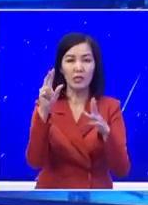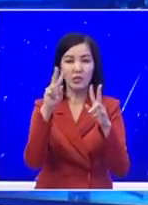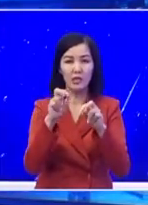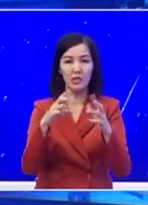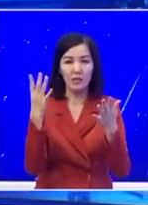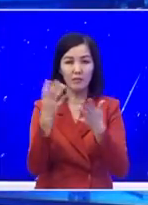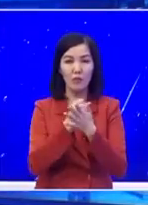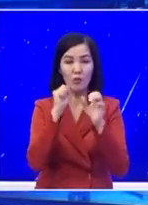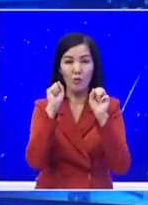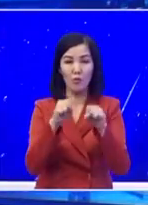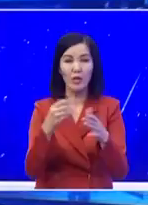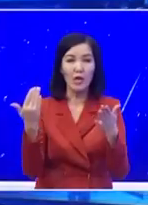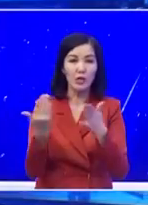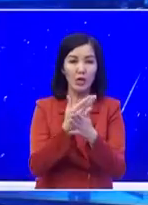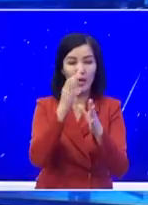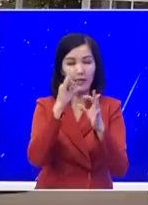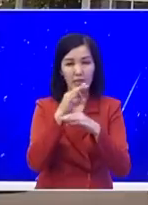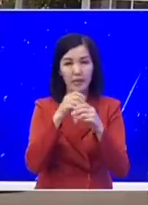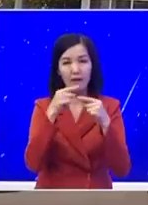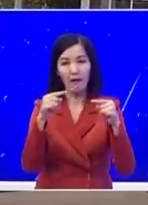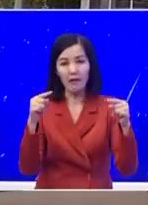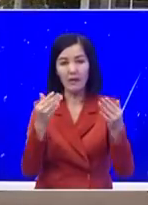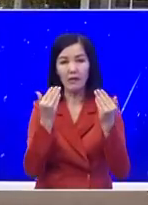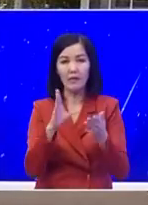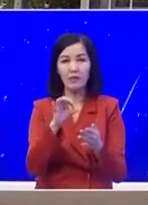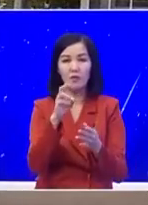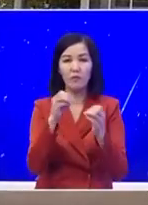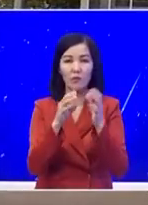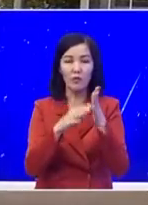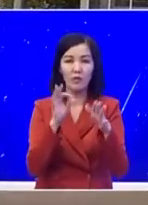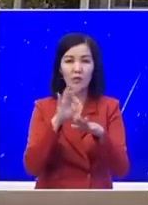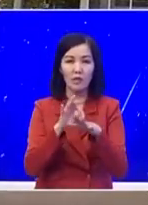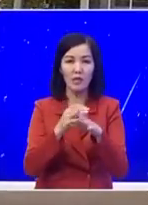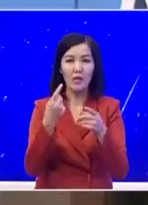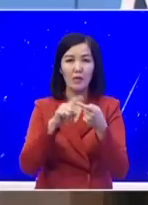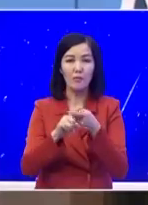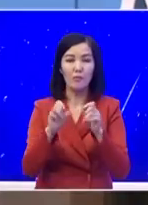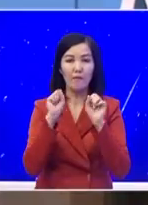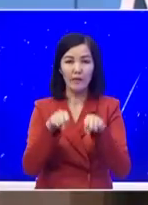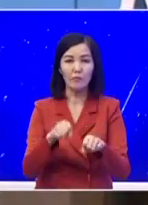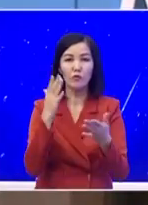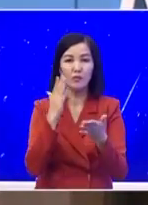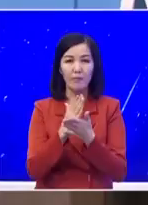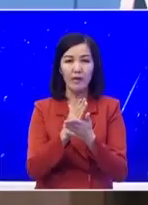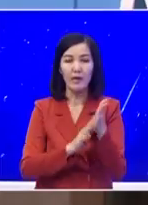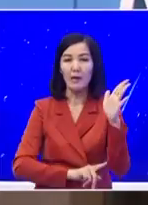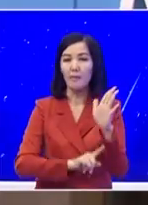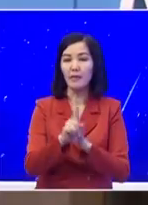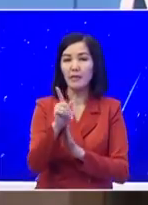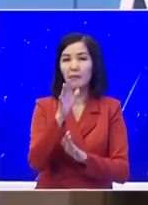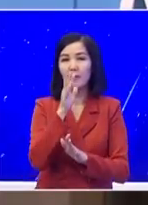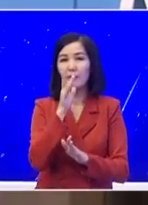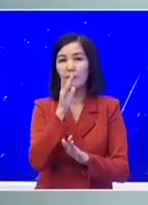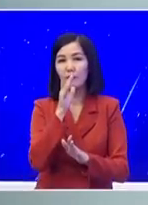мүмкіндік береді. Жаңа зертхана әмбебап, қазіргі жағдайда COVID-19 инфекциясын анықтай аларлық мүмкіндігі бар. Бастапқы